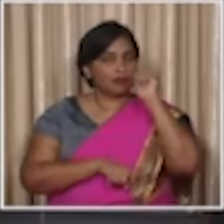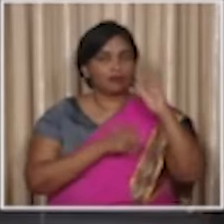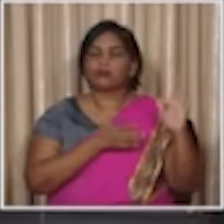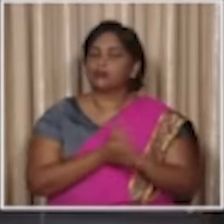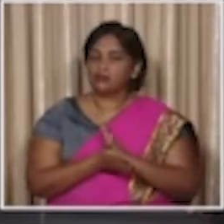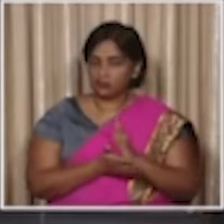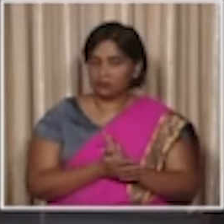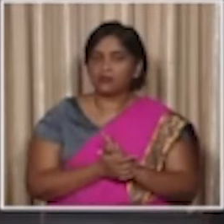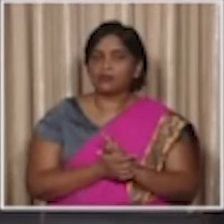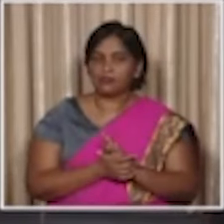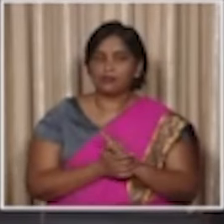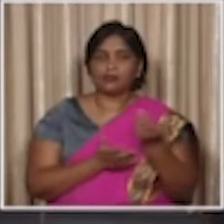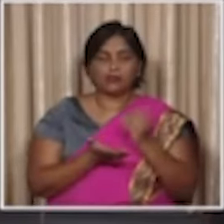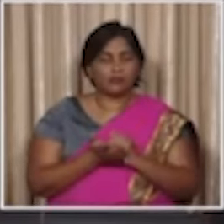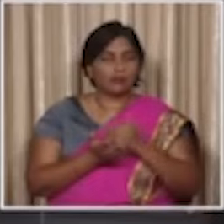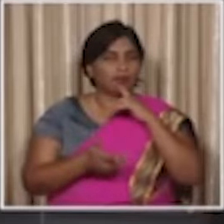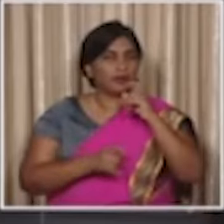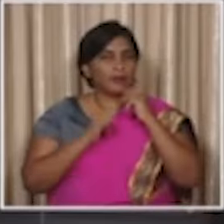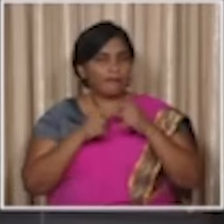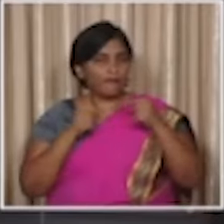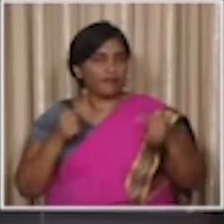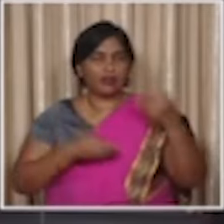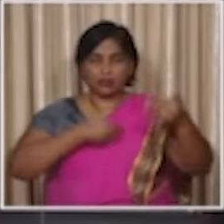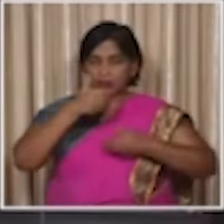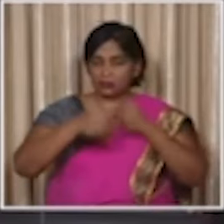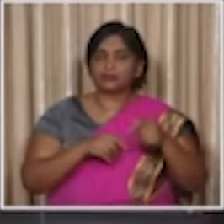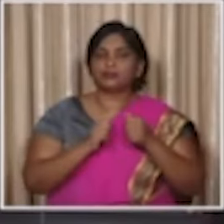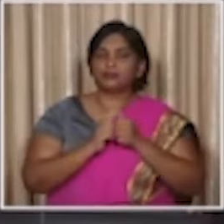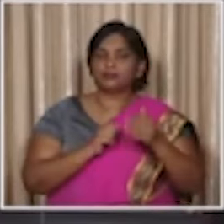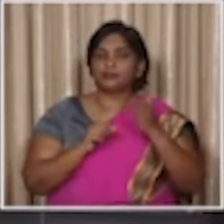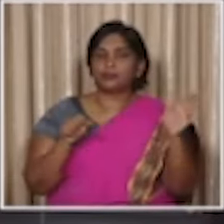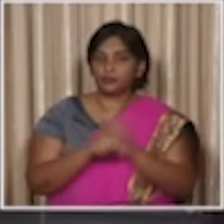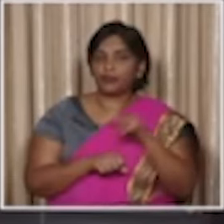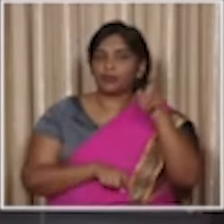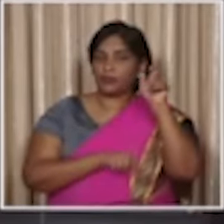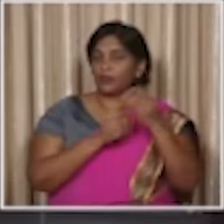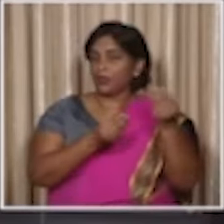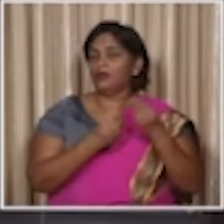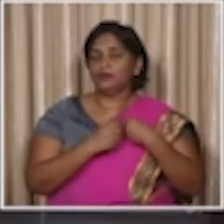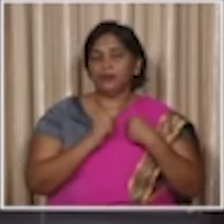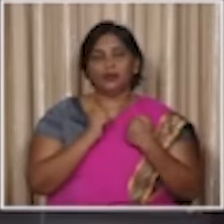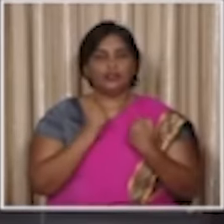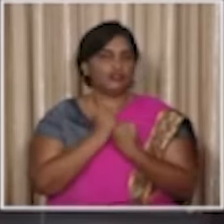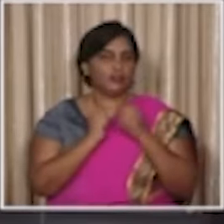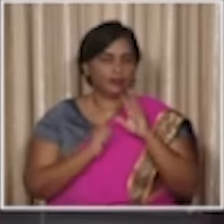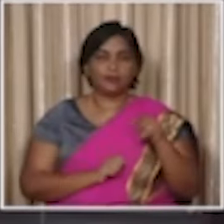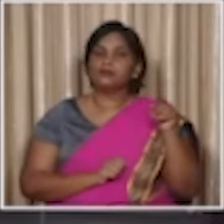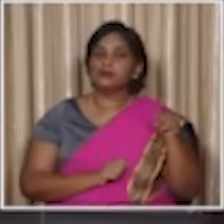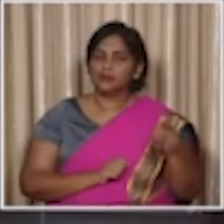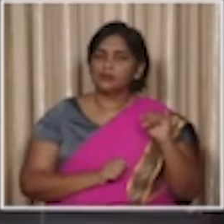අපිට අභියාචනා සහ විරෝධතා ක්‍රියාවලිය සම්පූර්ණ කරගන්න පුළුවන් වුණේ ඒ නිලධාරීන් ලබා දීපු සහයෝගය තුළ.